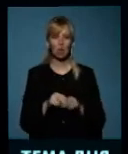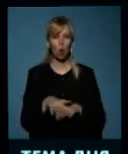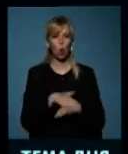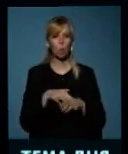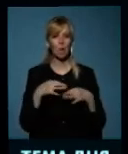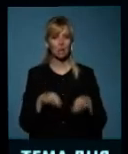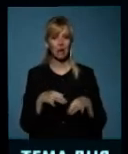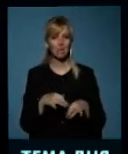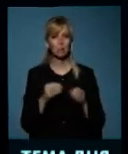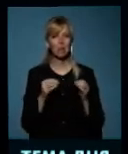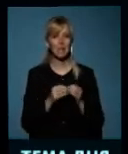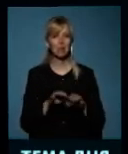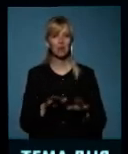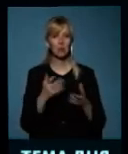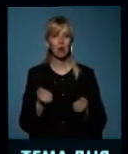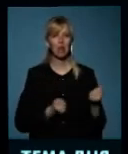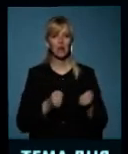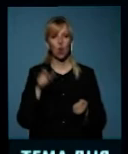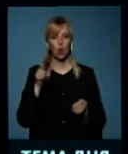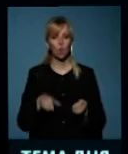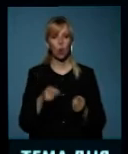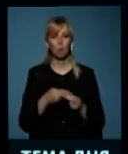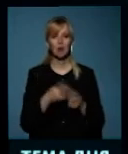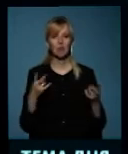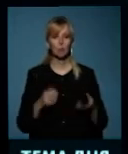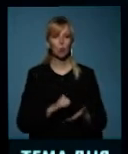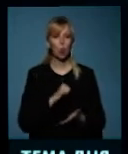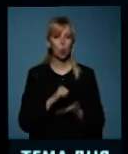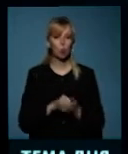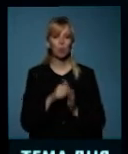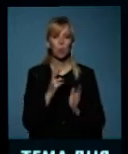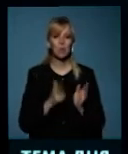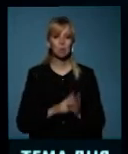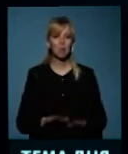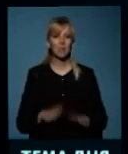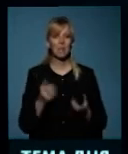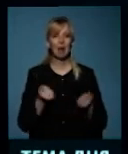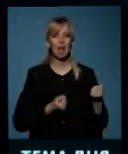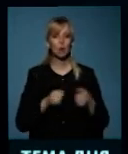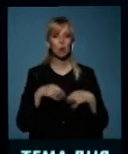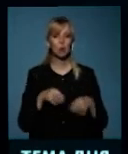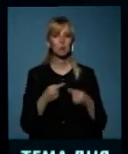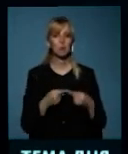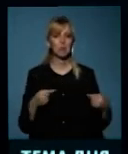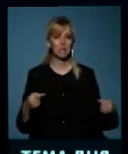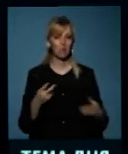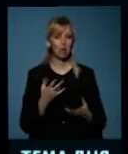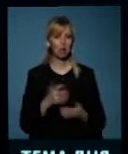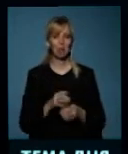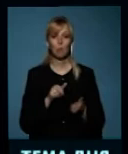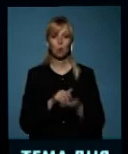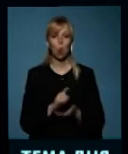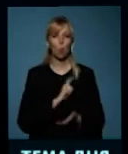громадського транспорту, 10 випадків керування водіями без необхідних документів, 18 випадків керування транспортними засобами, які не